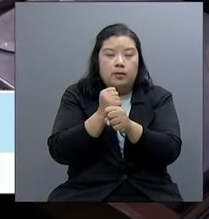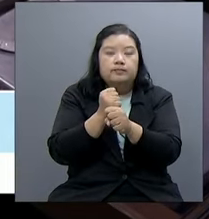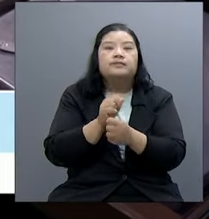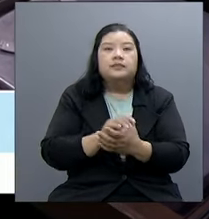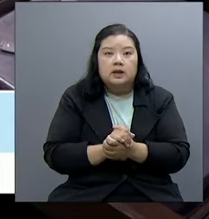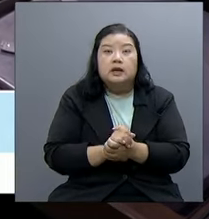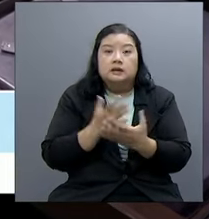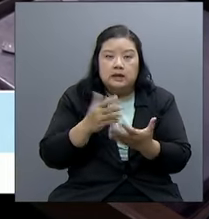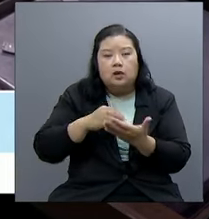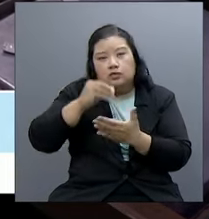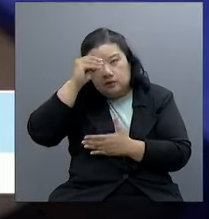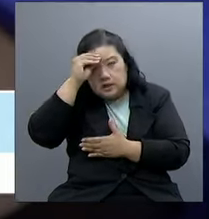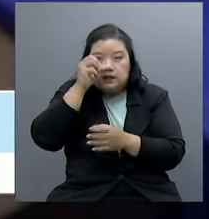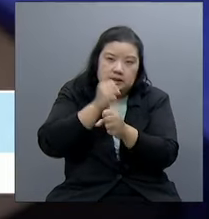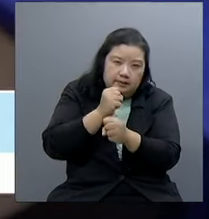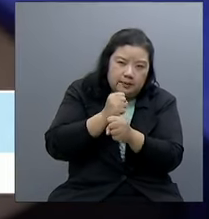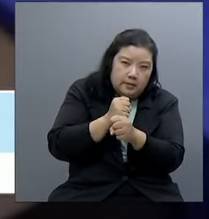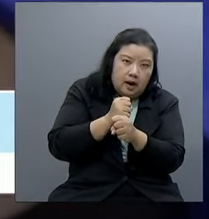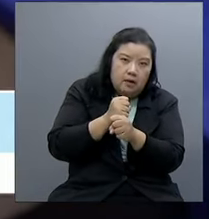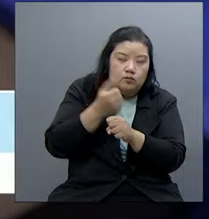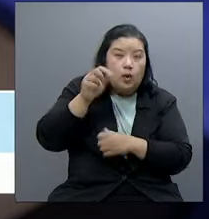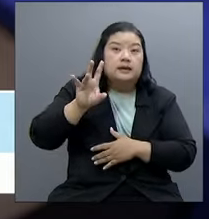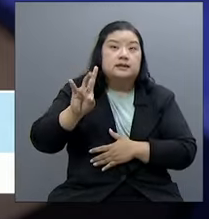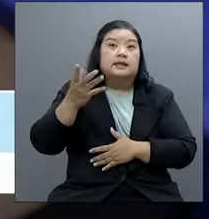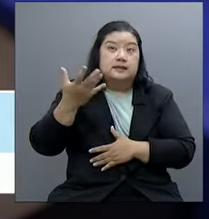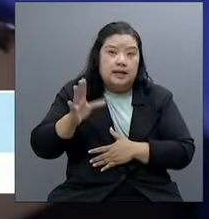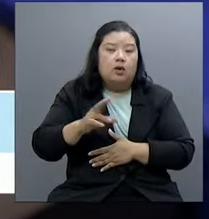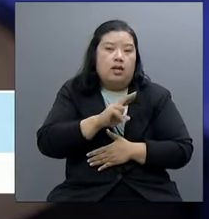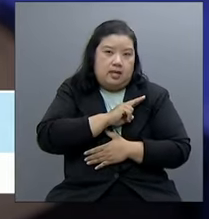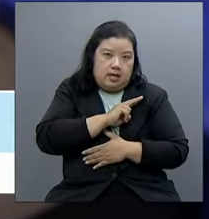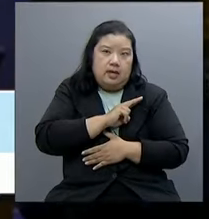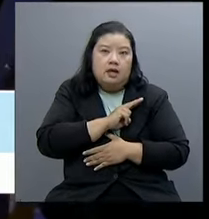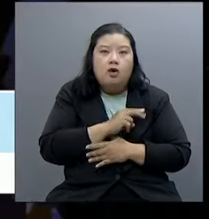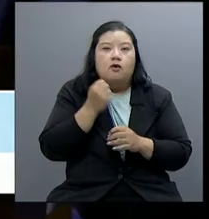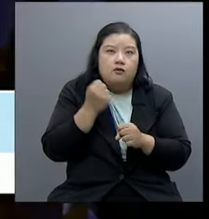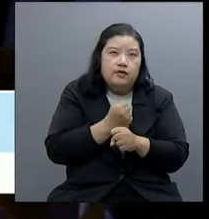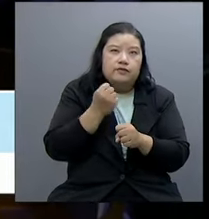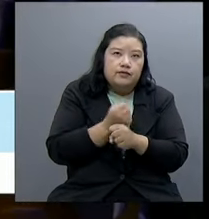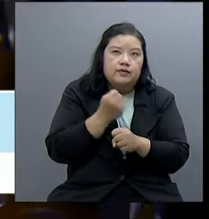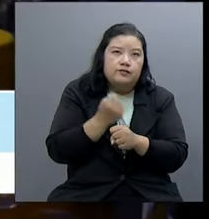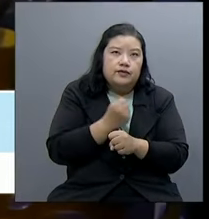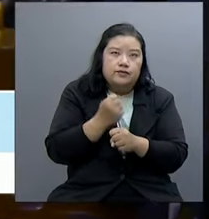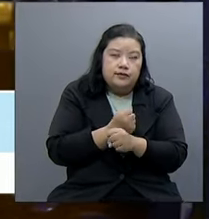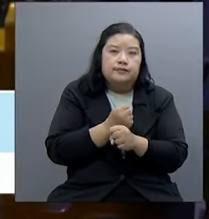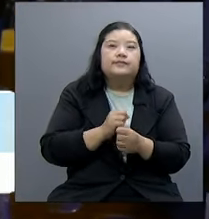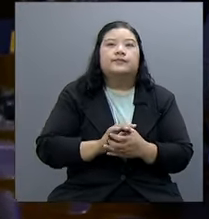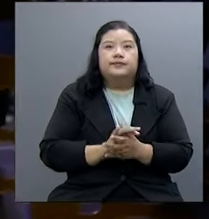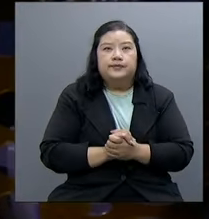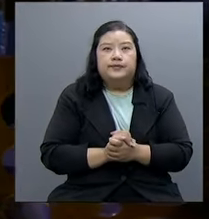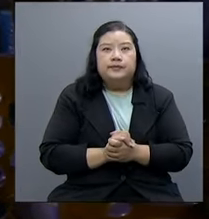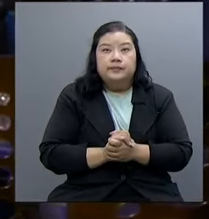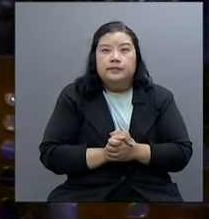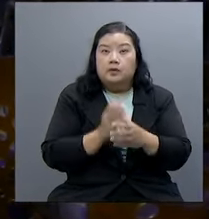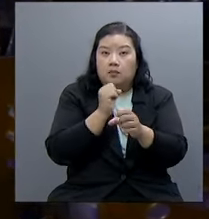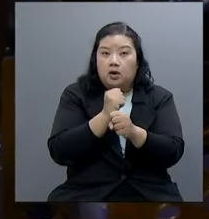ใช้เวลาศึกษาทำประมาณ 7 วันค่ะหลงจากนัุ้ระพีพัฒก็เริมศึษาแล้วกฝึกฝนด้ตัวเองมาเรๆค่ะใช่ครั มมความชำน